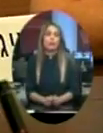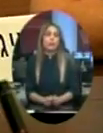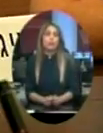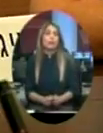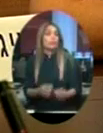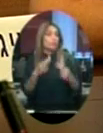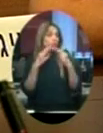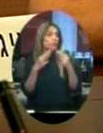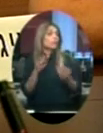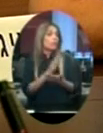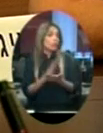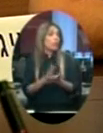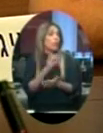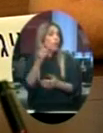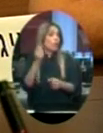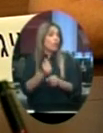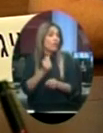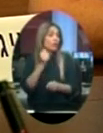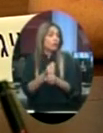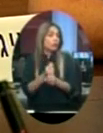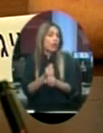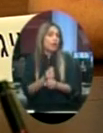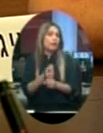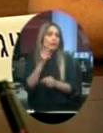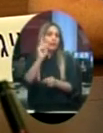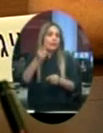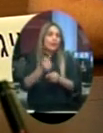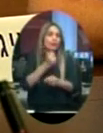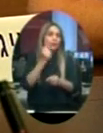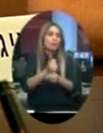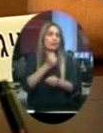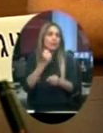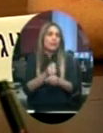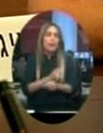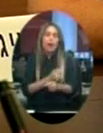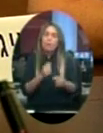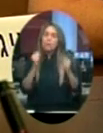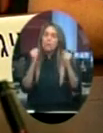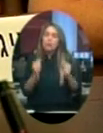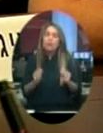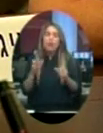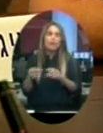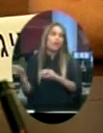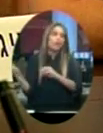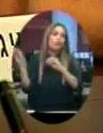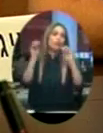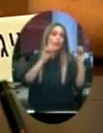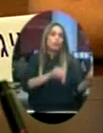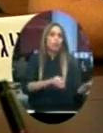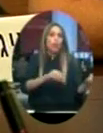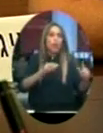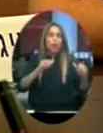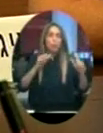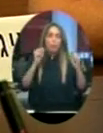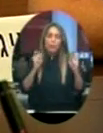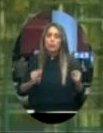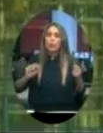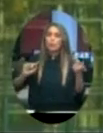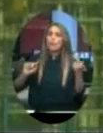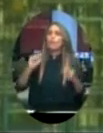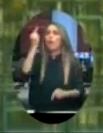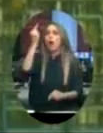הוחלט, שלמעשה מבוצע, צריך להתבצע ברמה שתבטיח באמת רמת שינוע עם בטיחות גבוהה